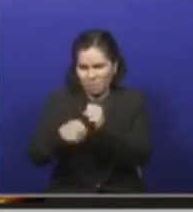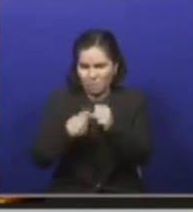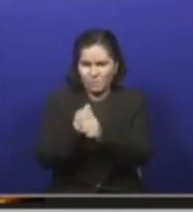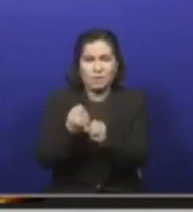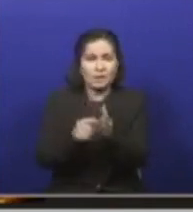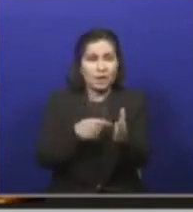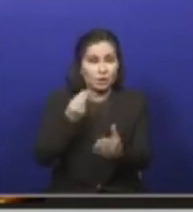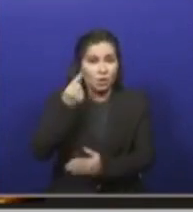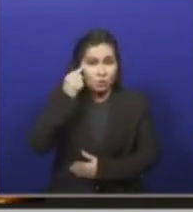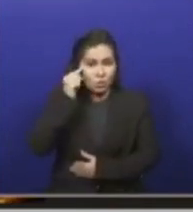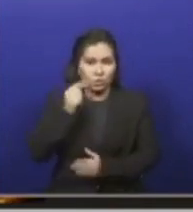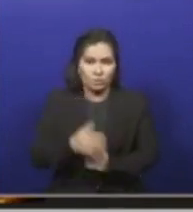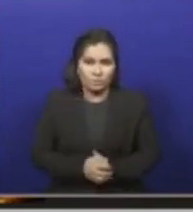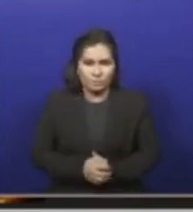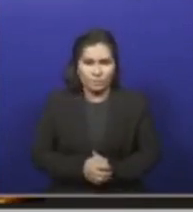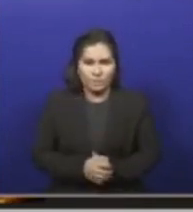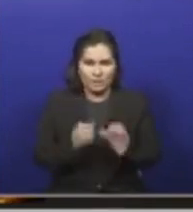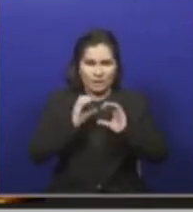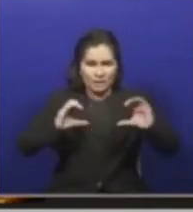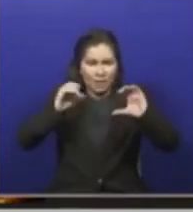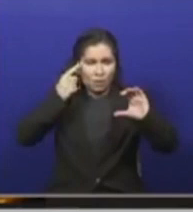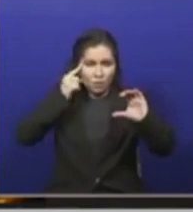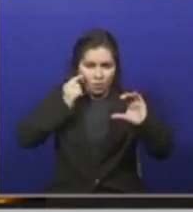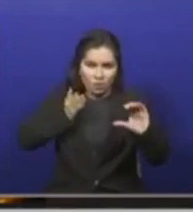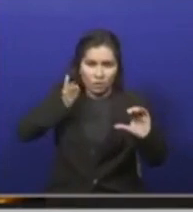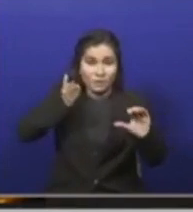รัฐบาลไม่รู้เลยว่าทิศทางมันจะไปทางไหน